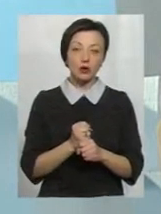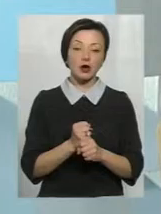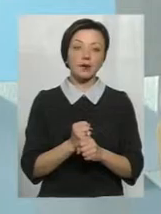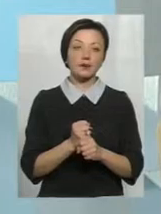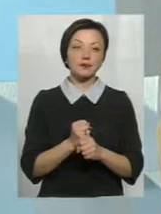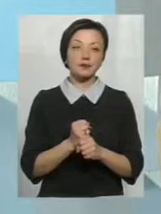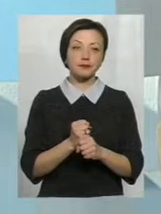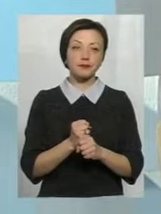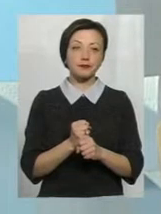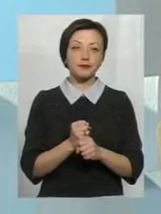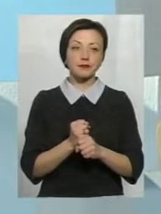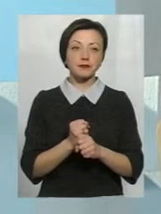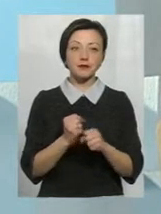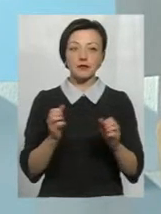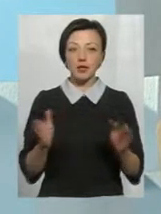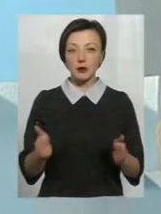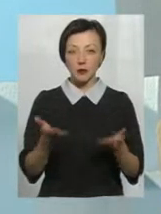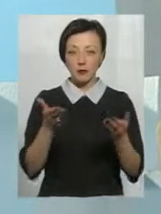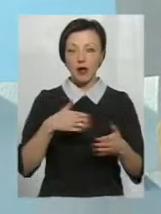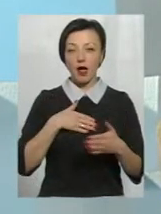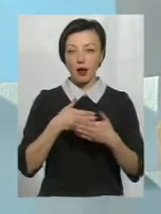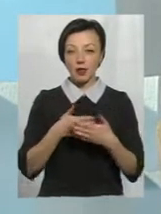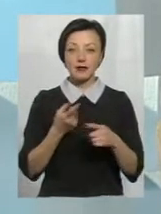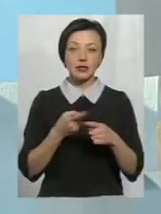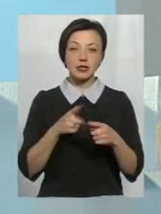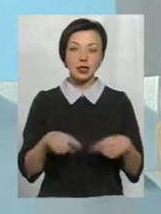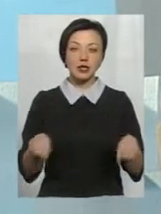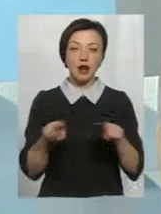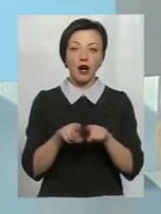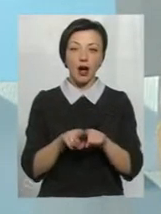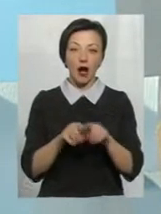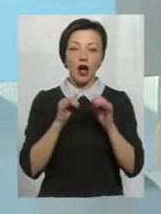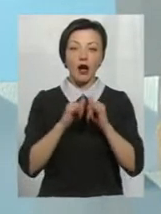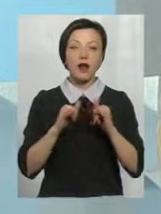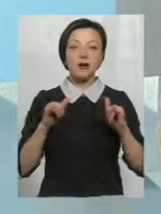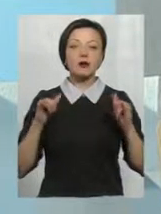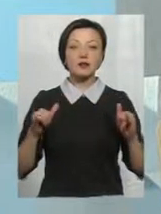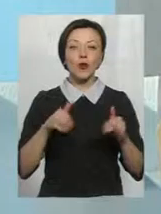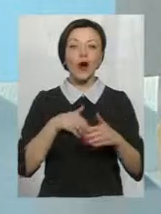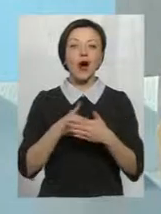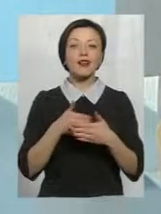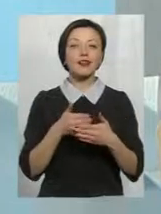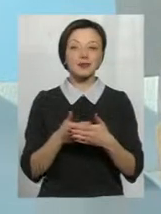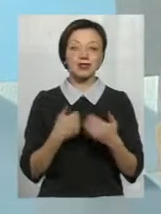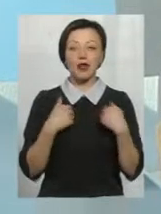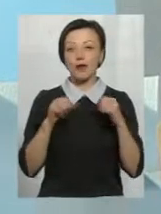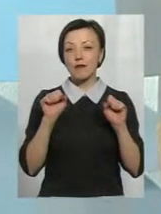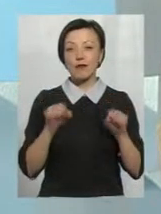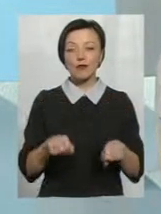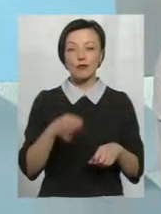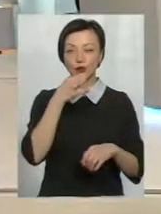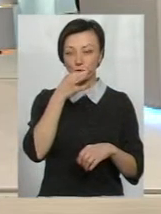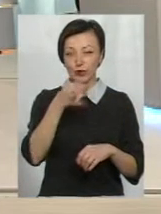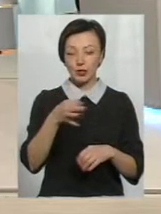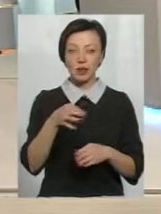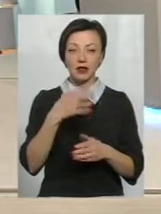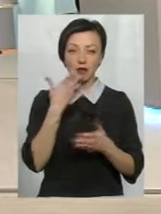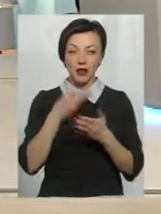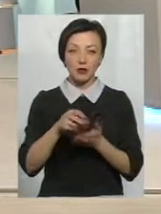підіймає уми і активність, і це така еволюція активності. Я можу навіть на власному прикладі, коли я